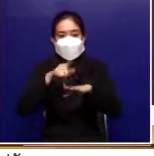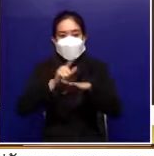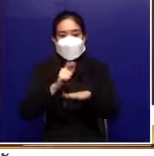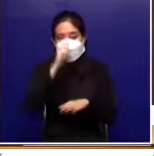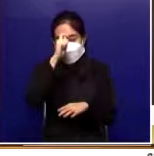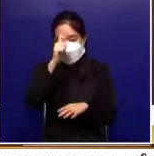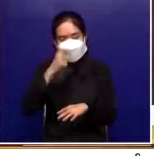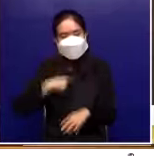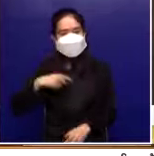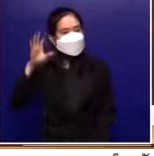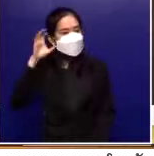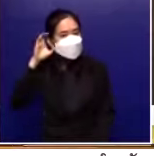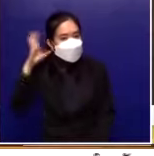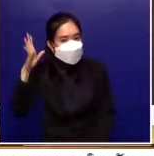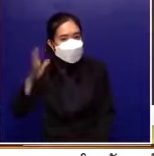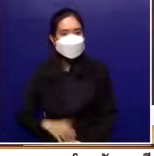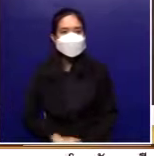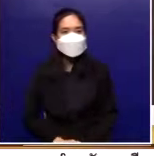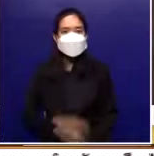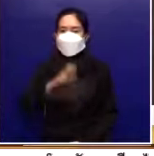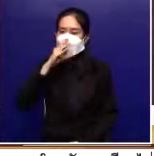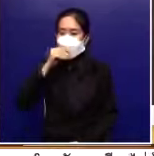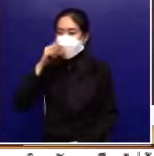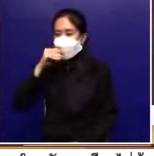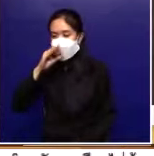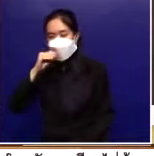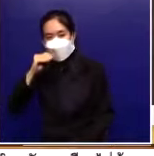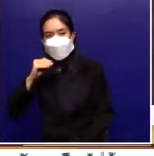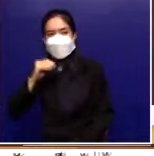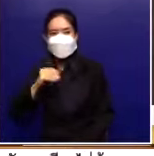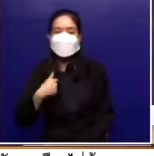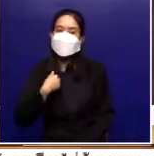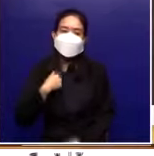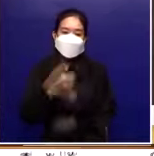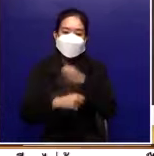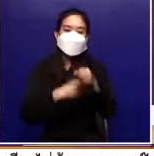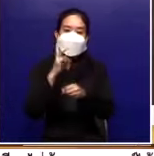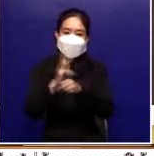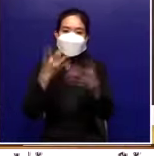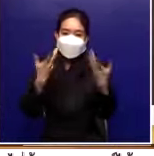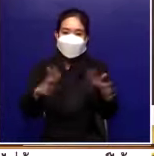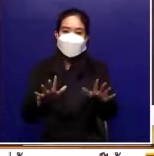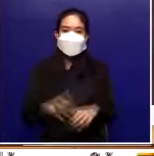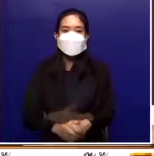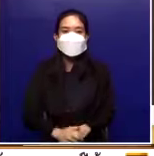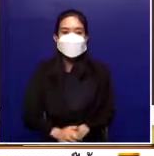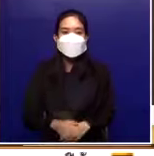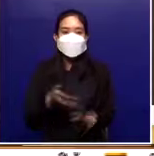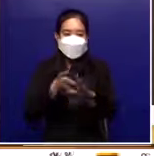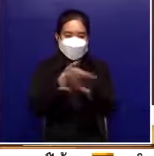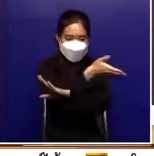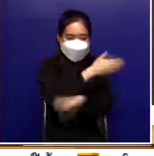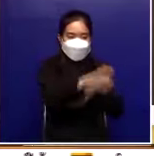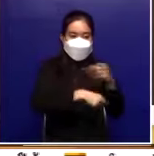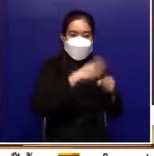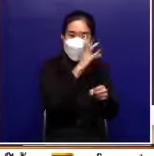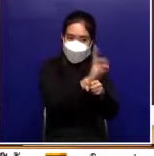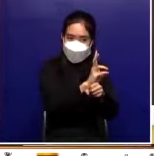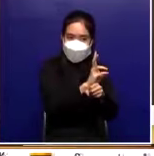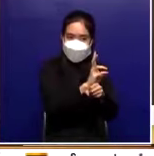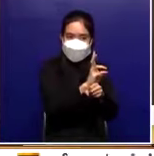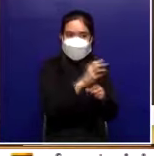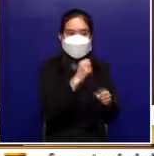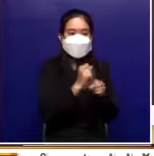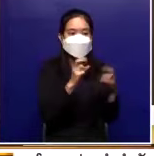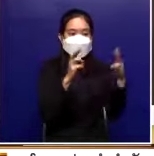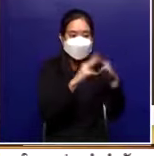าเพราะว่าพูดแบบนี้มาดี7ปีแล้ว6ปีแรกเราจะทำตามสัญญาขอเวลาอีกไม่นานเราจะ